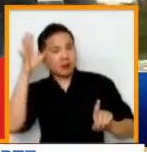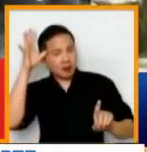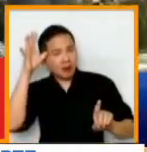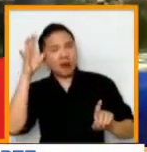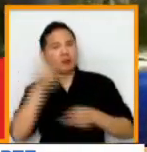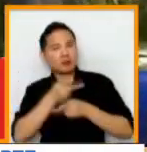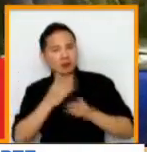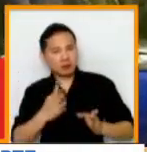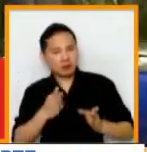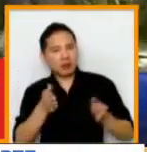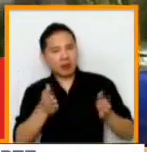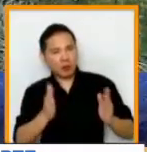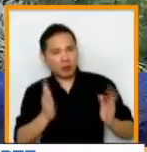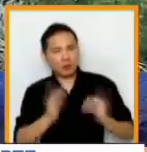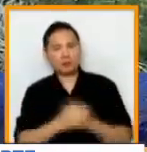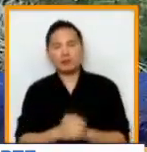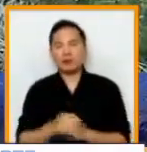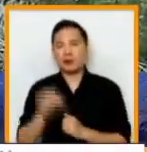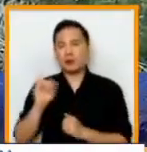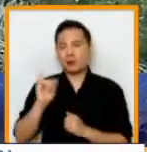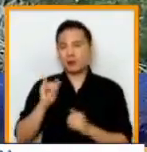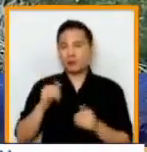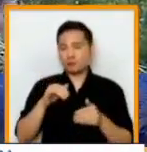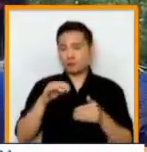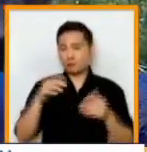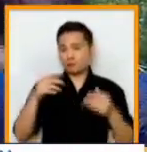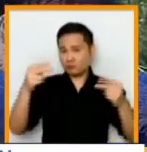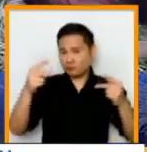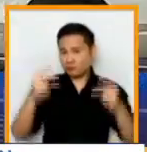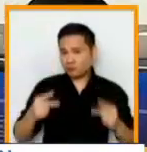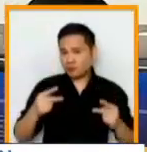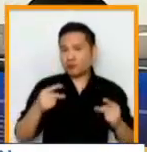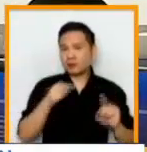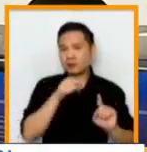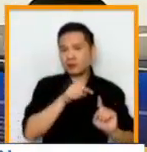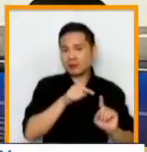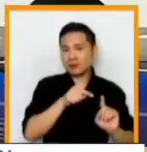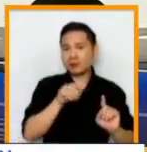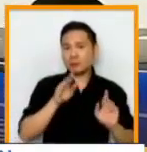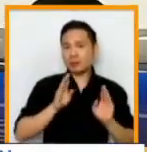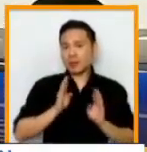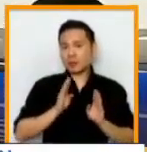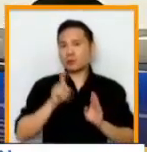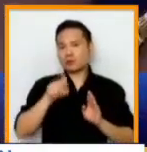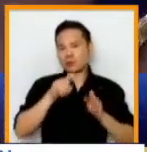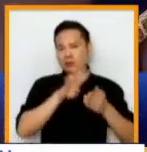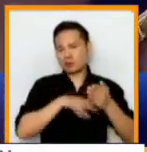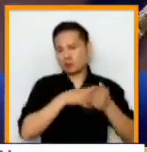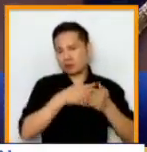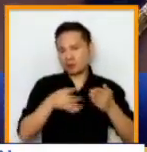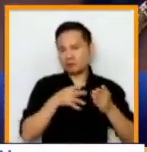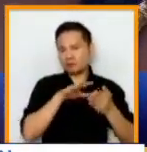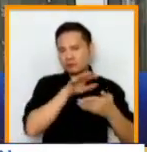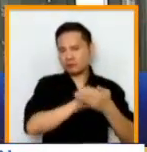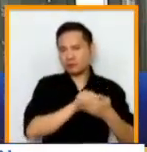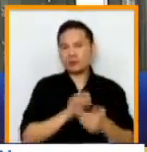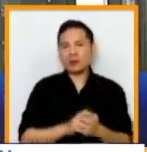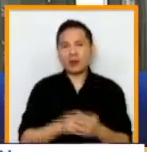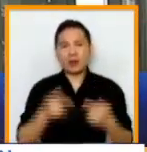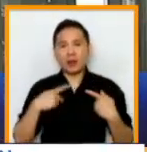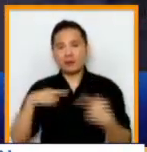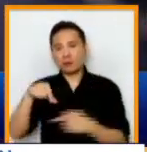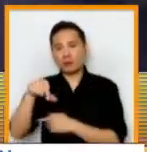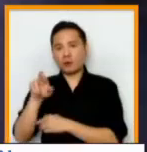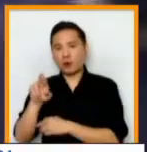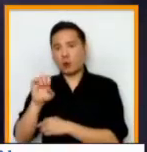ding mag-register sa Visita website isang araw bago ang pagpunta rito. Dito makukuha ang QR code na hahanapin sa checkpoint at